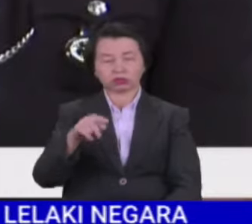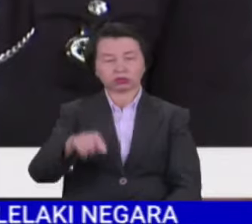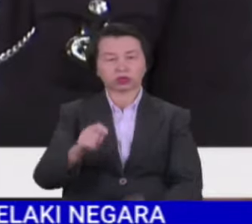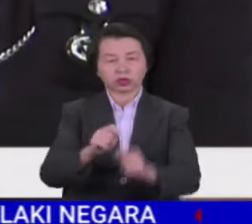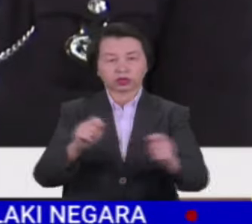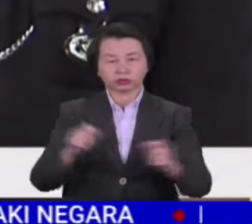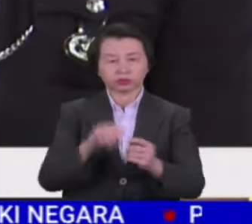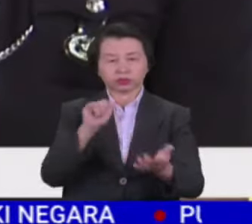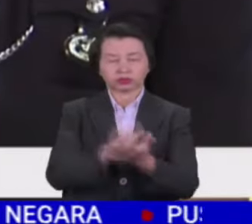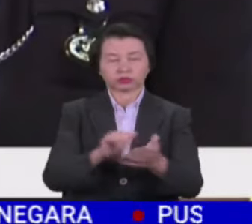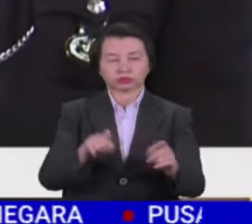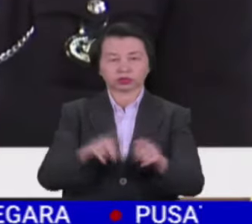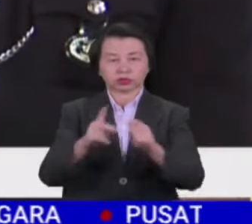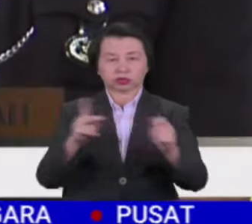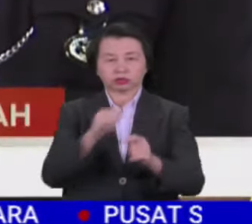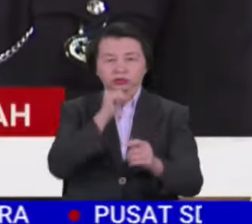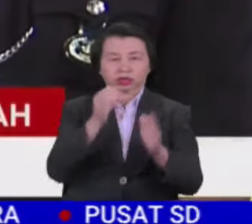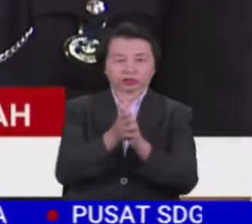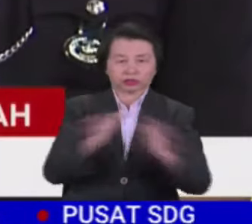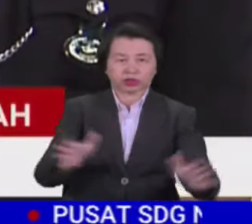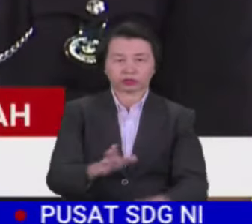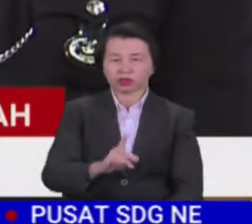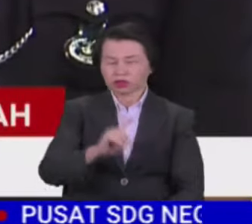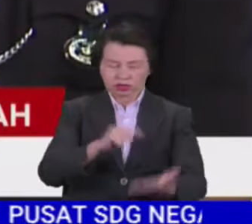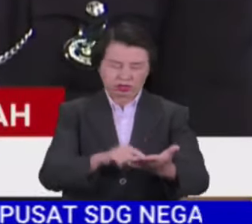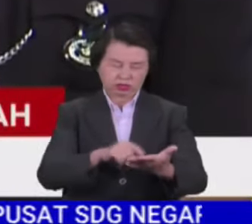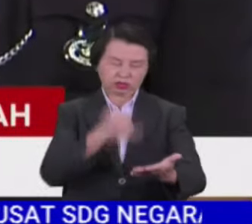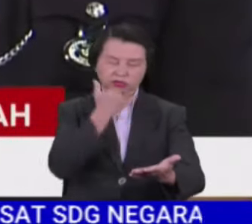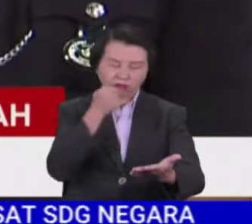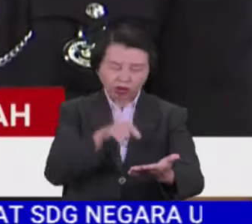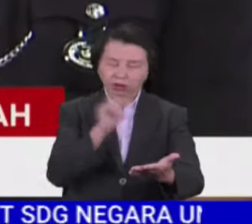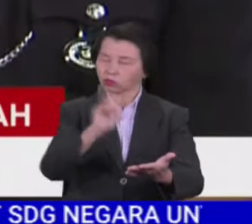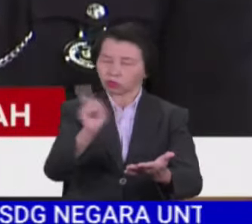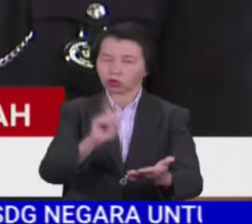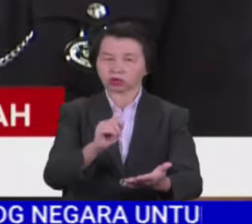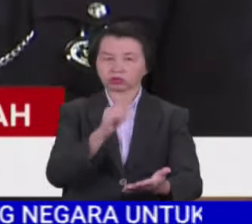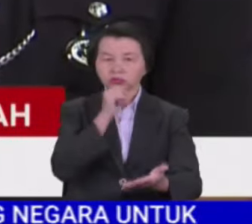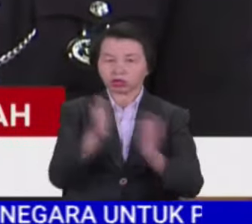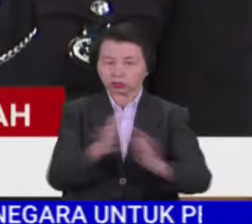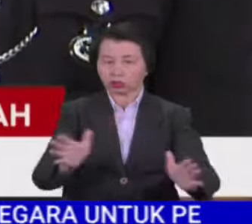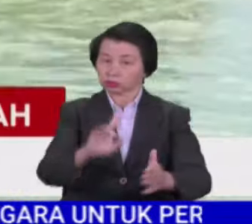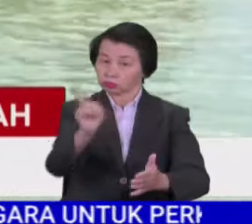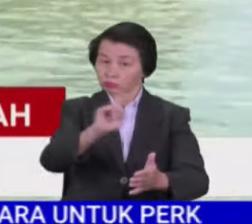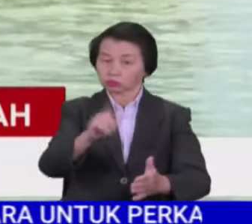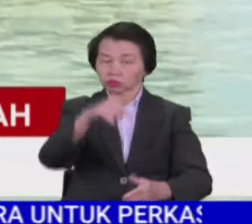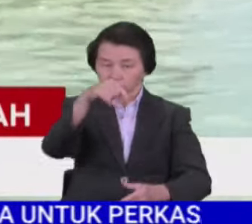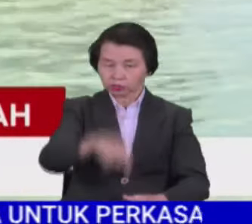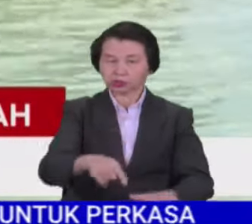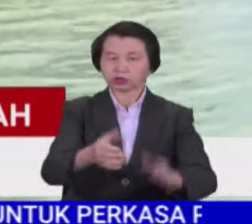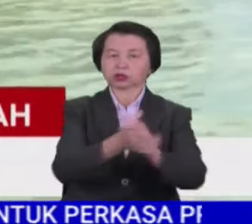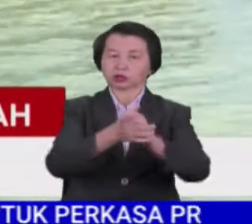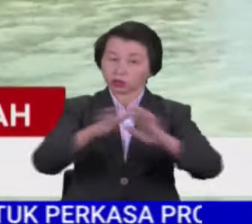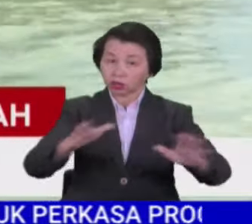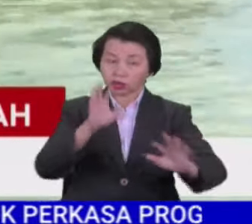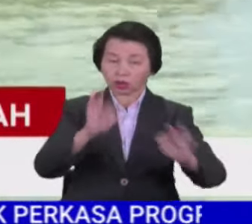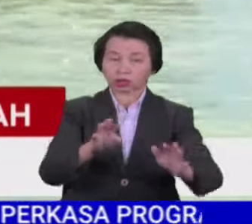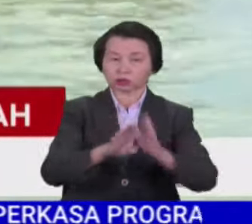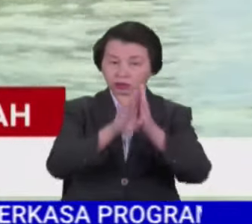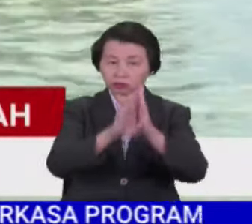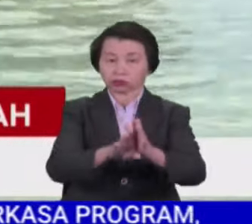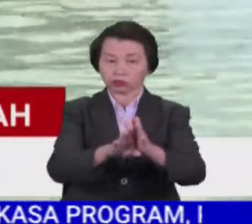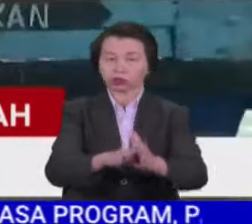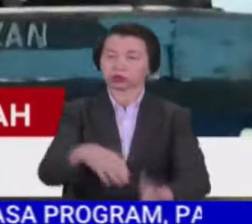dikategorikan sebagai konstanta selamat itu adalah satu anggapan yang salah memasukkan itu ini selamat kalau nah butir